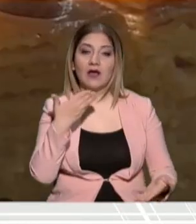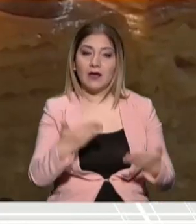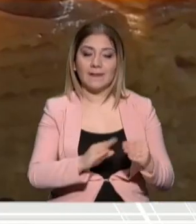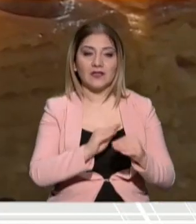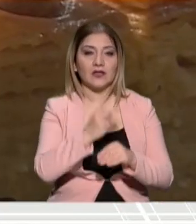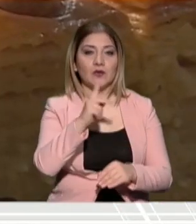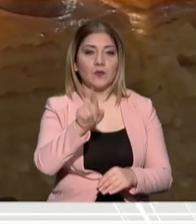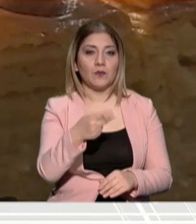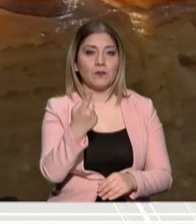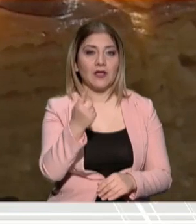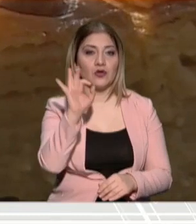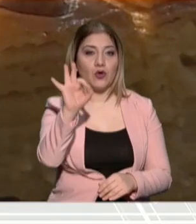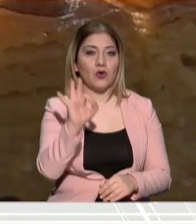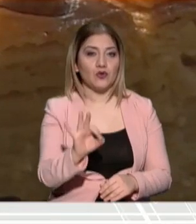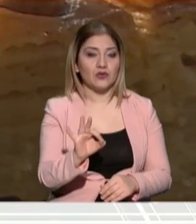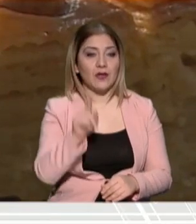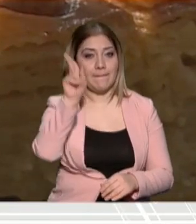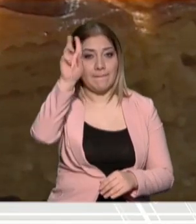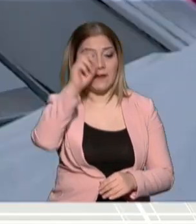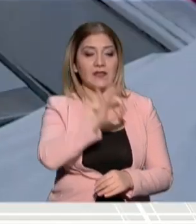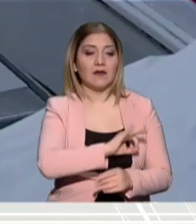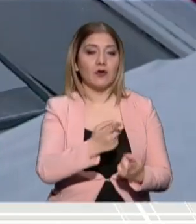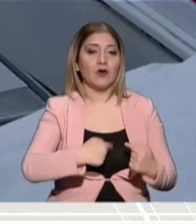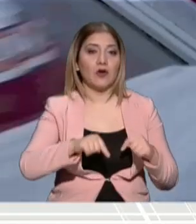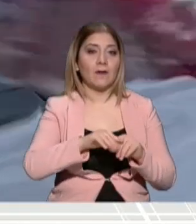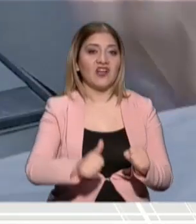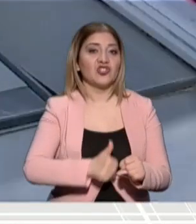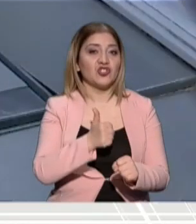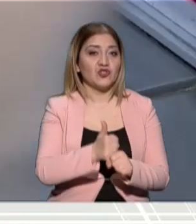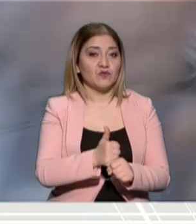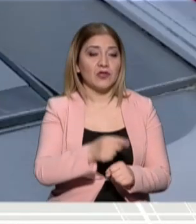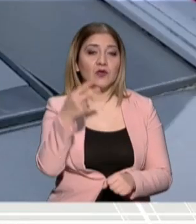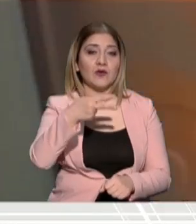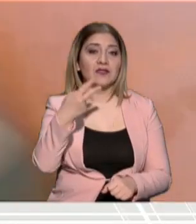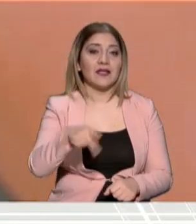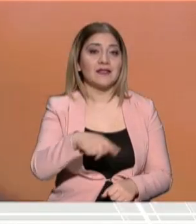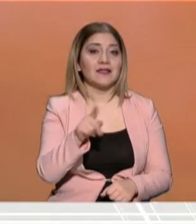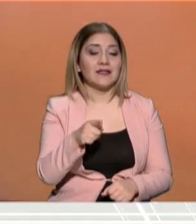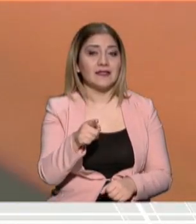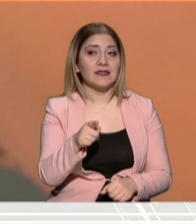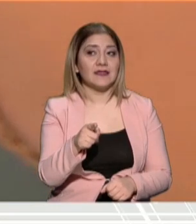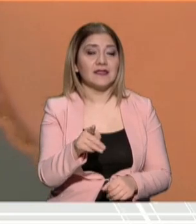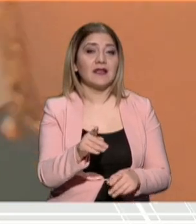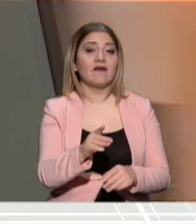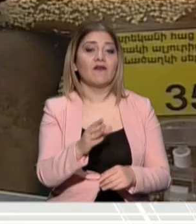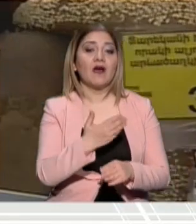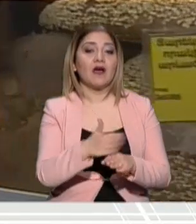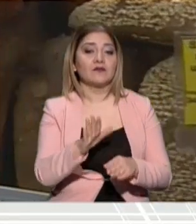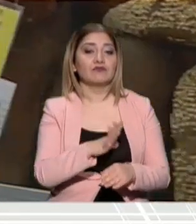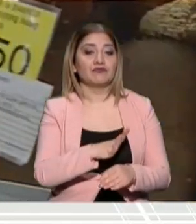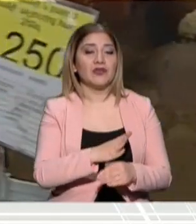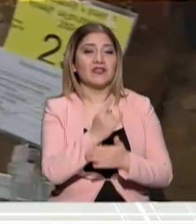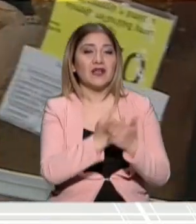աճը 21% է։ Պետեկամուտների կոմիտեի վարչության պետի խոսքով 2020 թվականն առանձնացել է նաև ստվերի դեմ